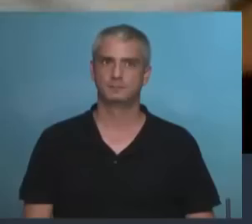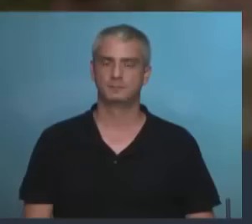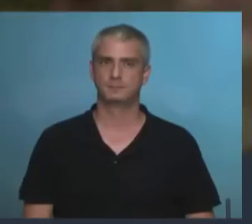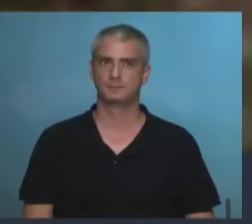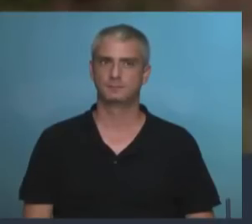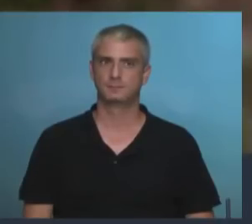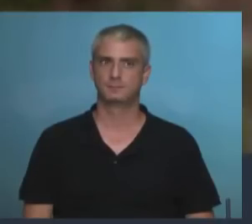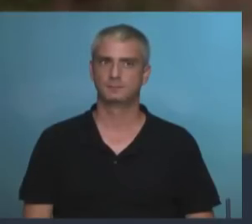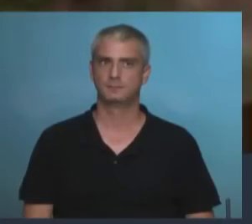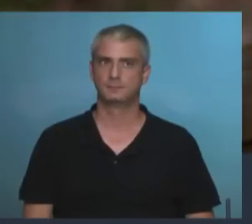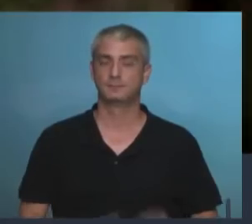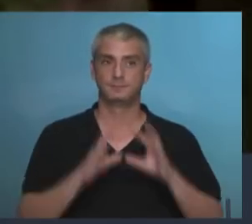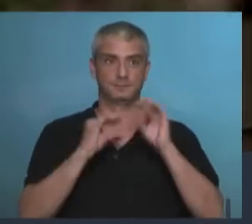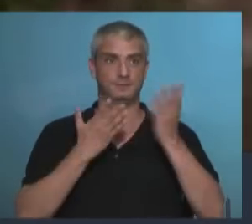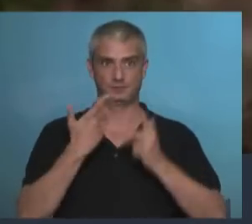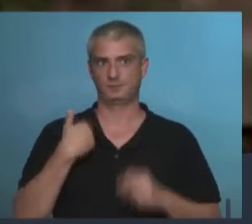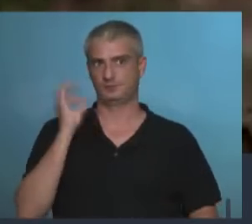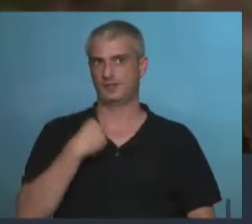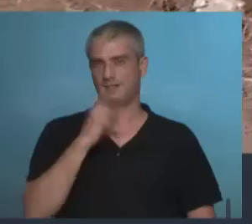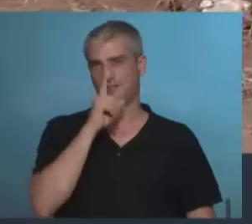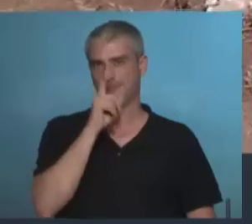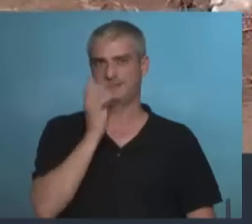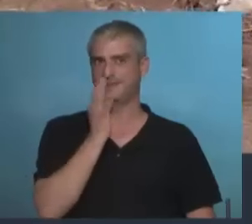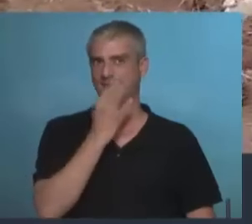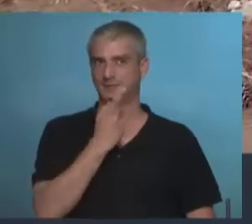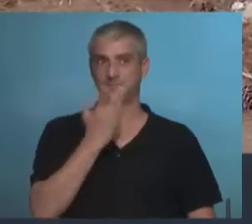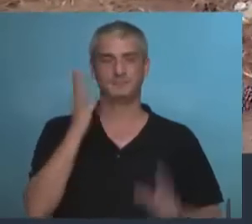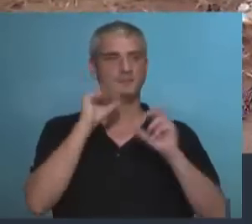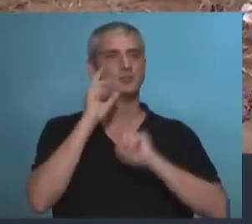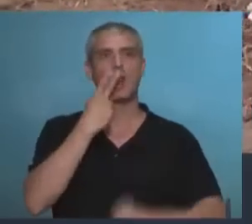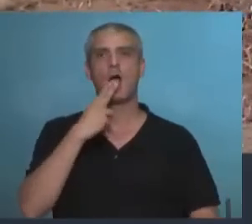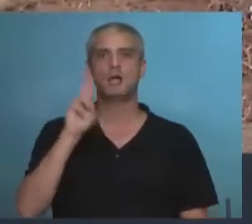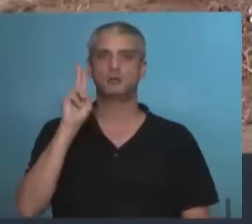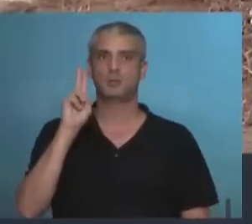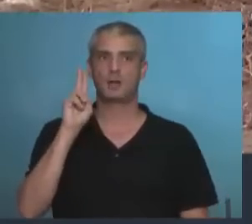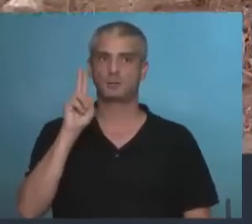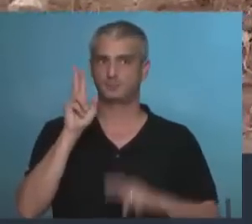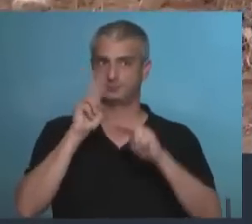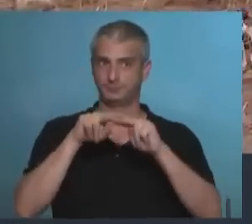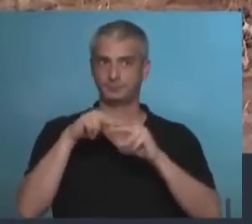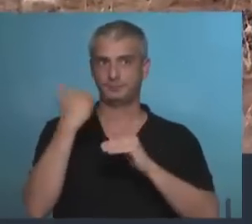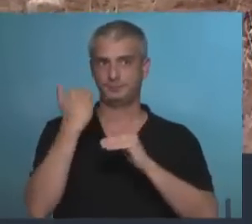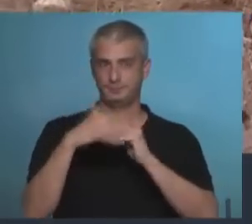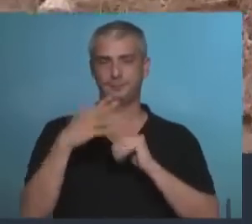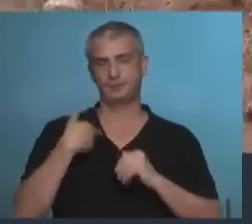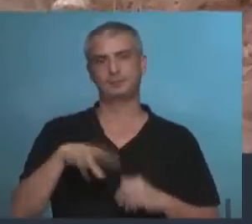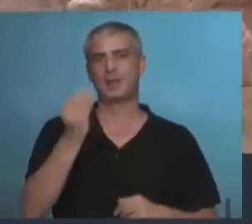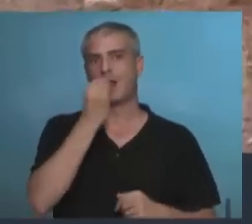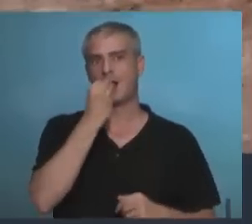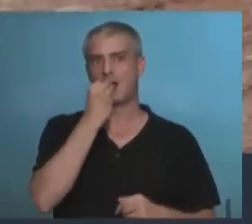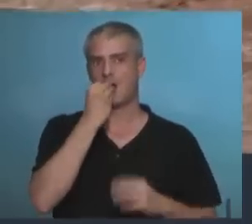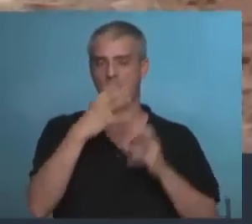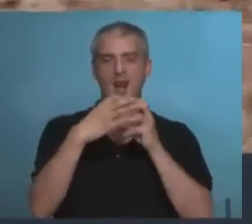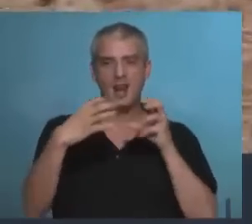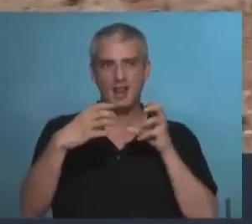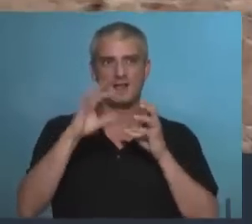היה בהתחלה של השירות, היינו עדיין צעירים. היה לילה של ההשבעה. ואז אחרי החלטנו שאנחנו רוצים ללכת לאכול